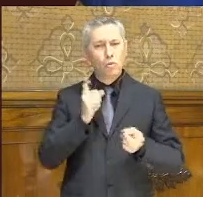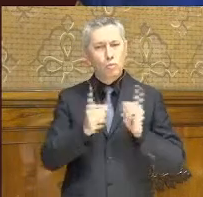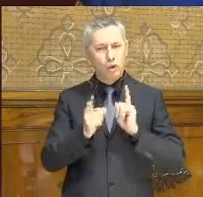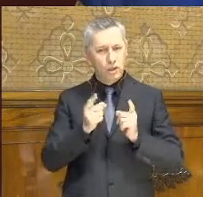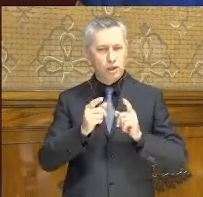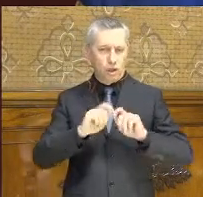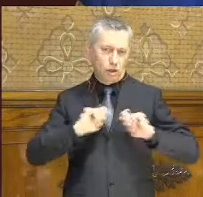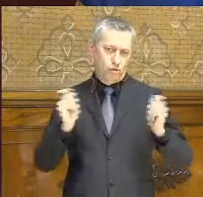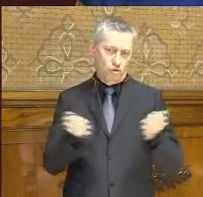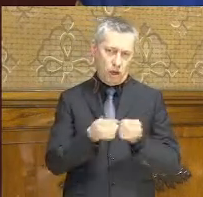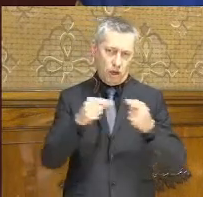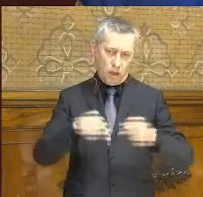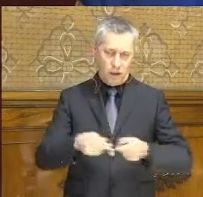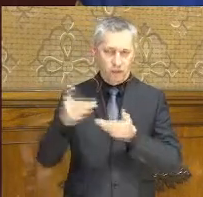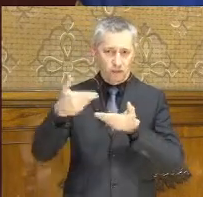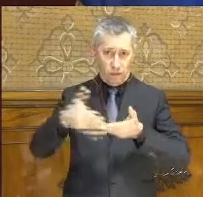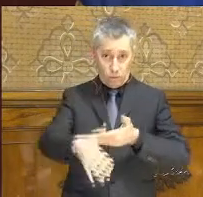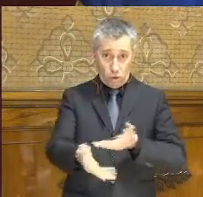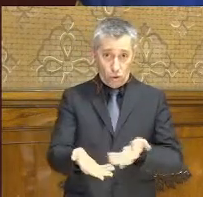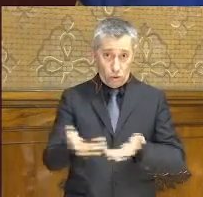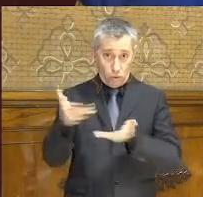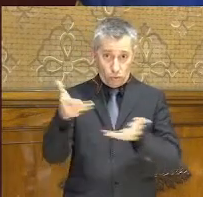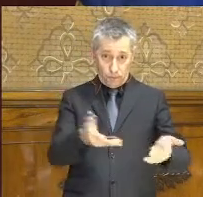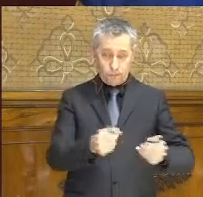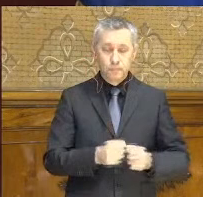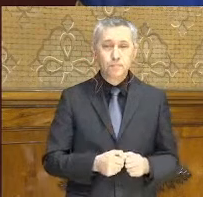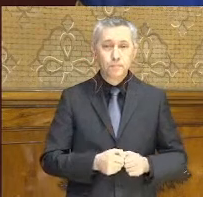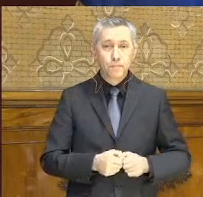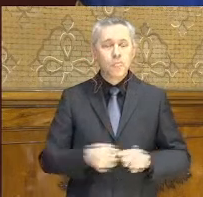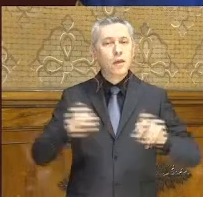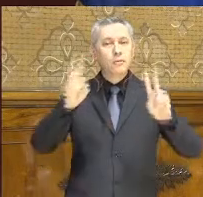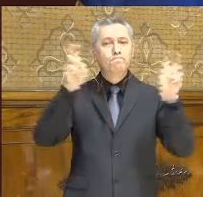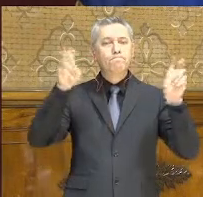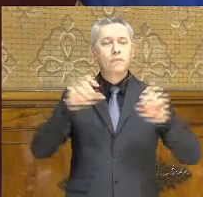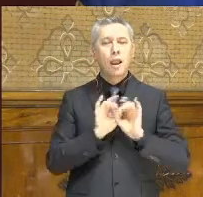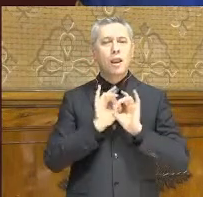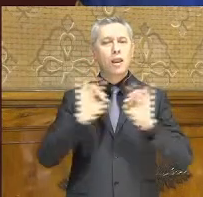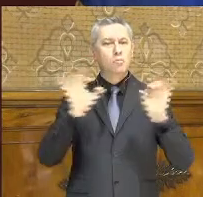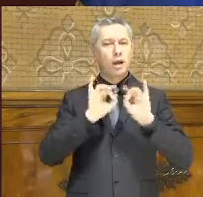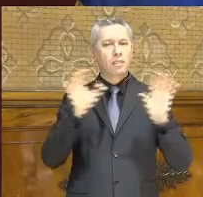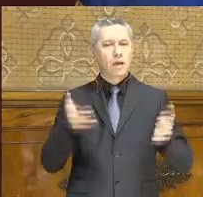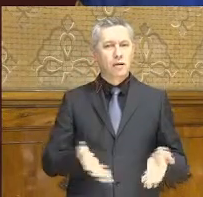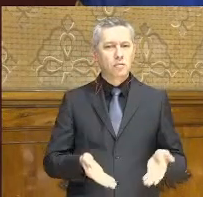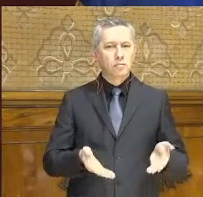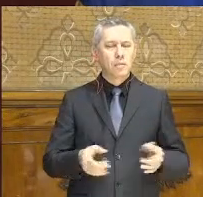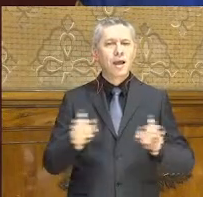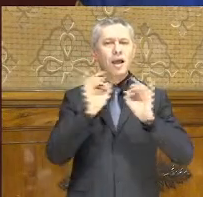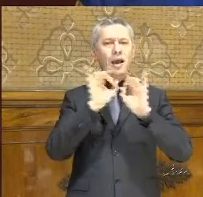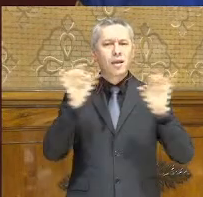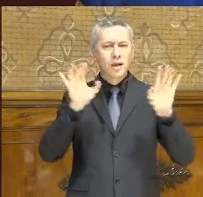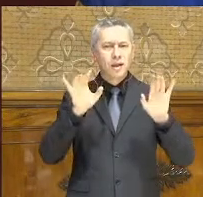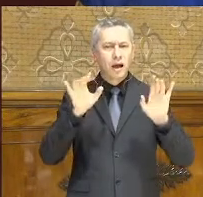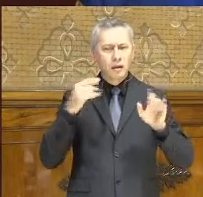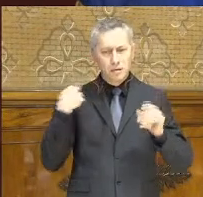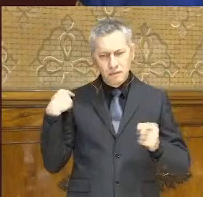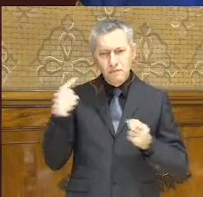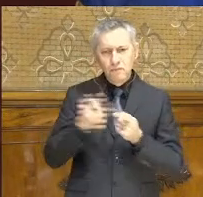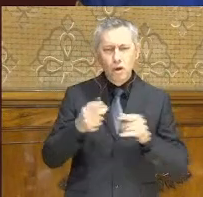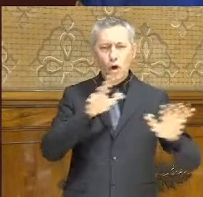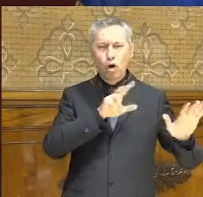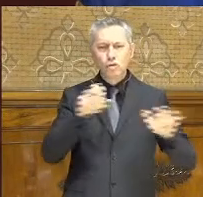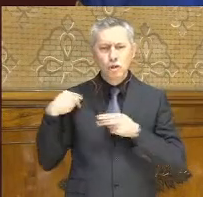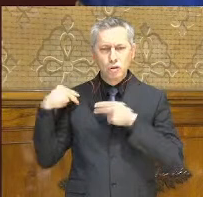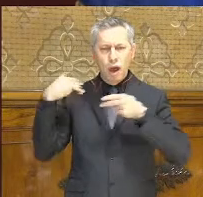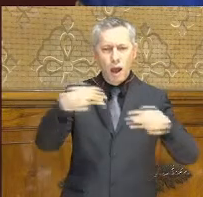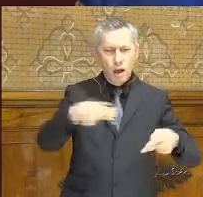poco. La libertà è l'oggetto di questa serie di iniziative. La libertà è una cifra da 800 anni del nostro Ateneo,